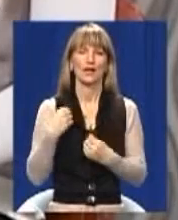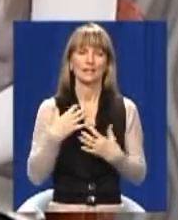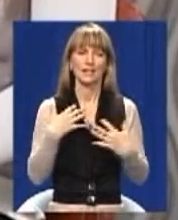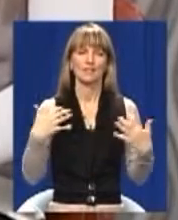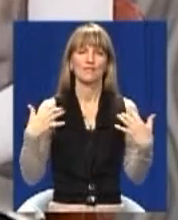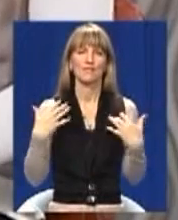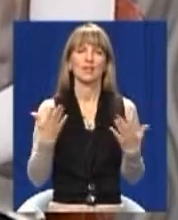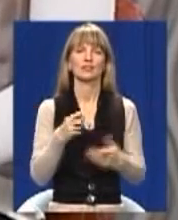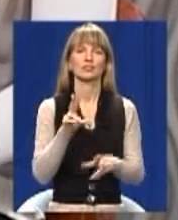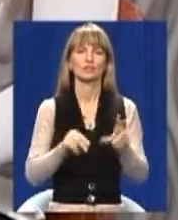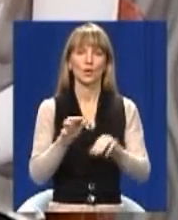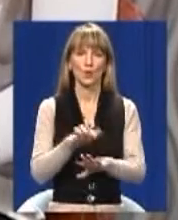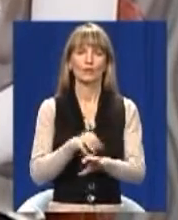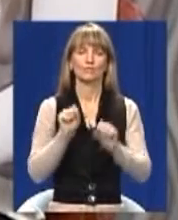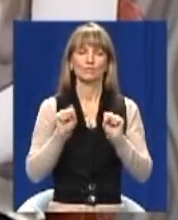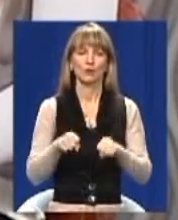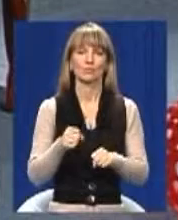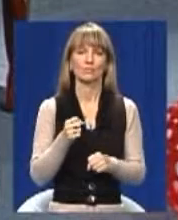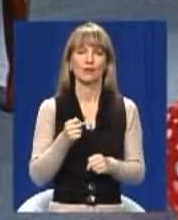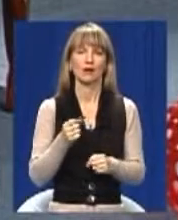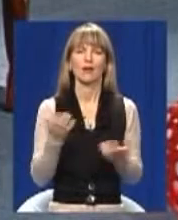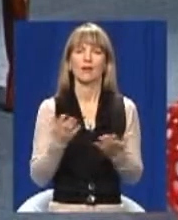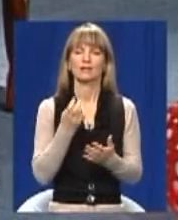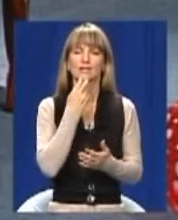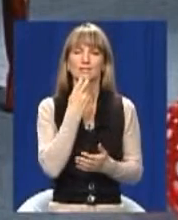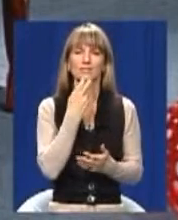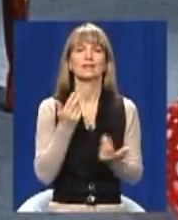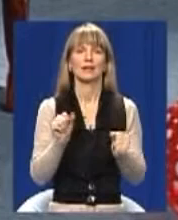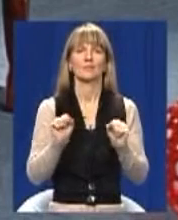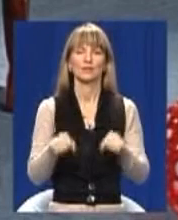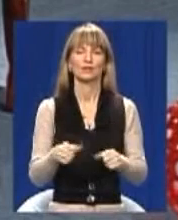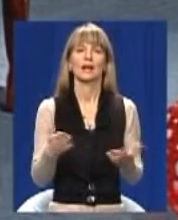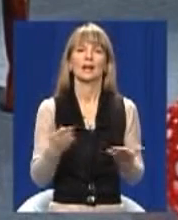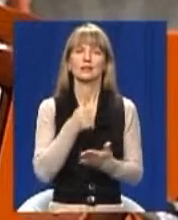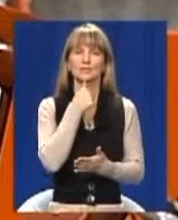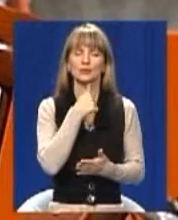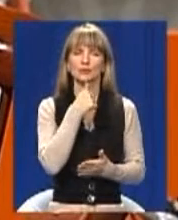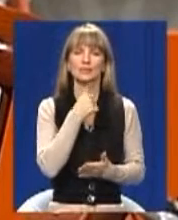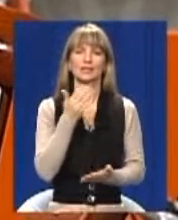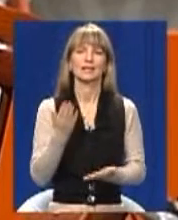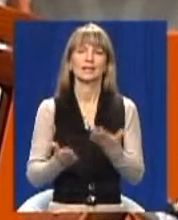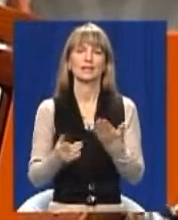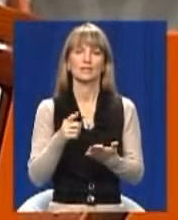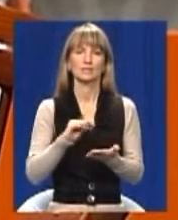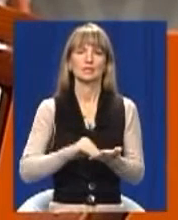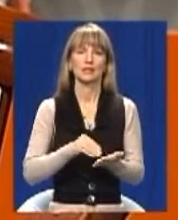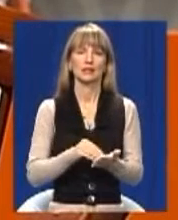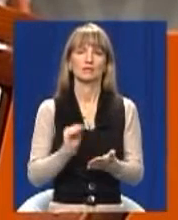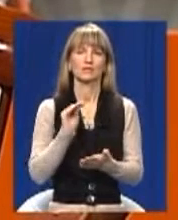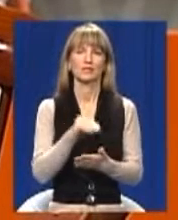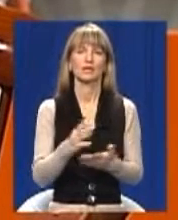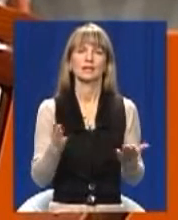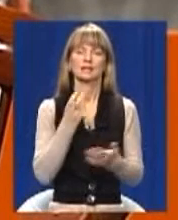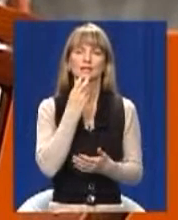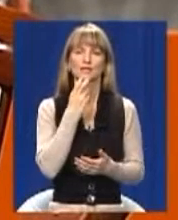тваринок. А до речі, як ти вважаєш, котиків можна розсмішити якось? Так, можна. А яким чином? Якщо їм в сметану положити